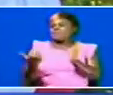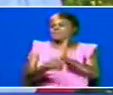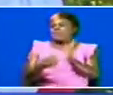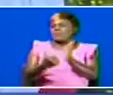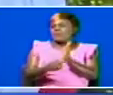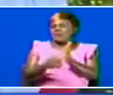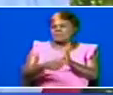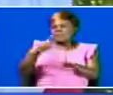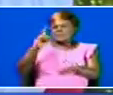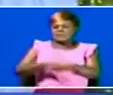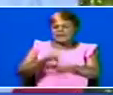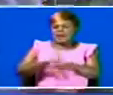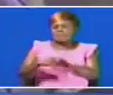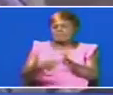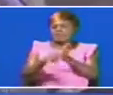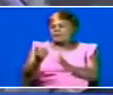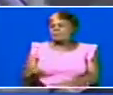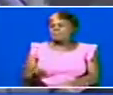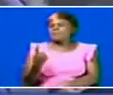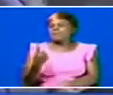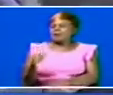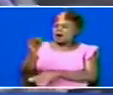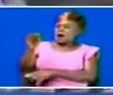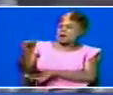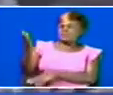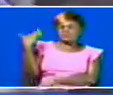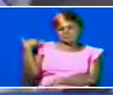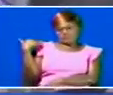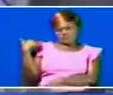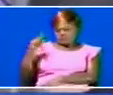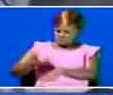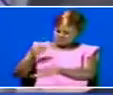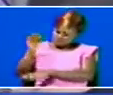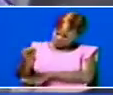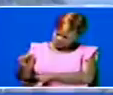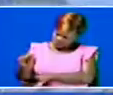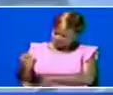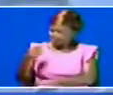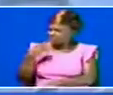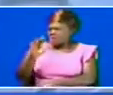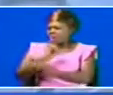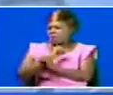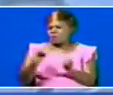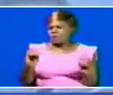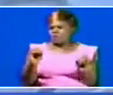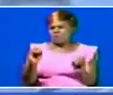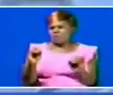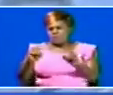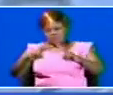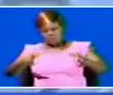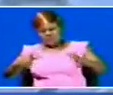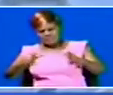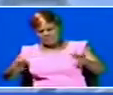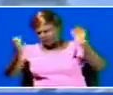kipindi maji yamezidi unga. Tuliuliza na tulipoulizwa akasema hakuna. Tulimtafuta askofu